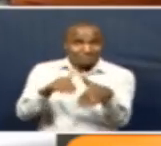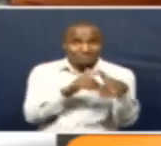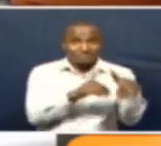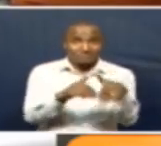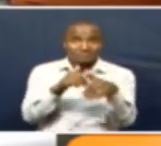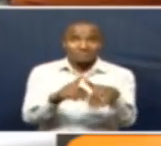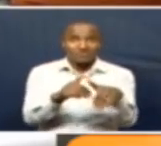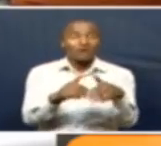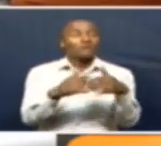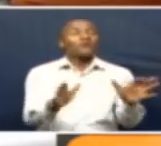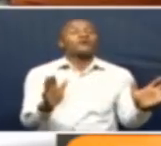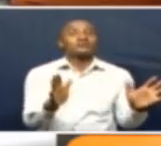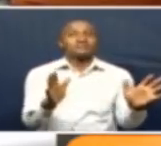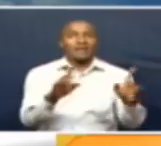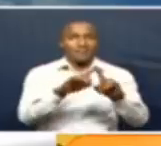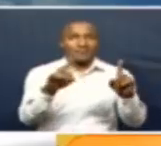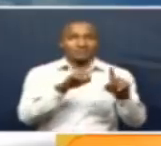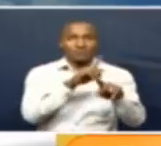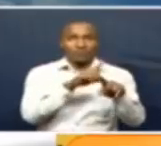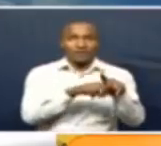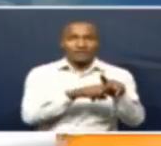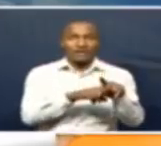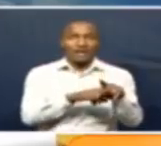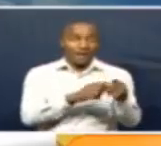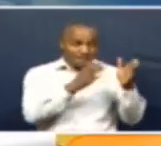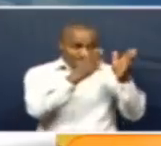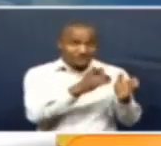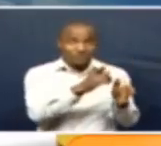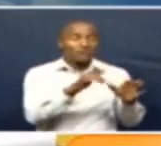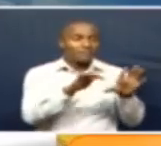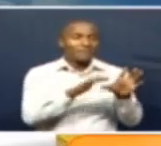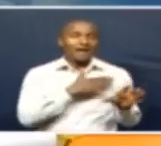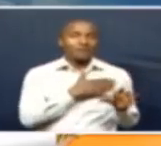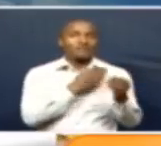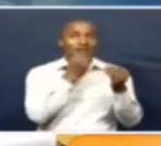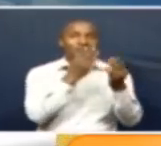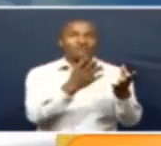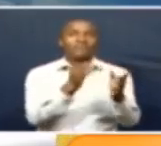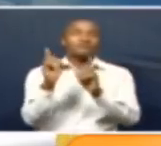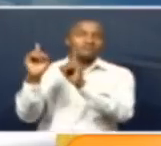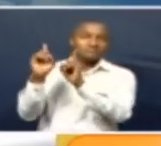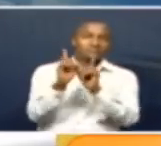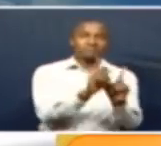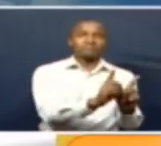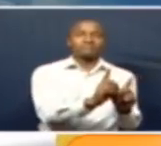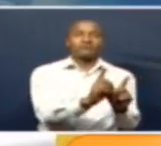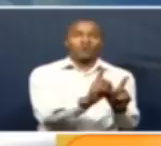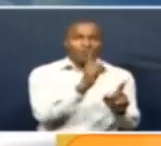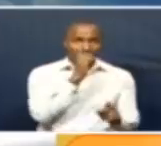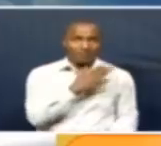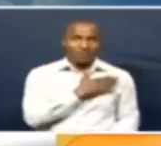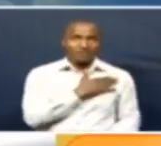na tukapoteana. Mm-hmm. But tulipoenda yule informant ndio alikuwa mmoja wetu, aliletana mpaka mahali tulikuwa. Mm-hmm. Na sasa hapo